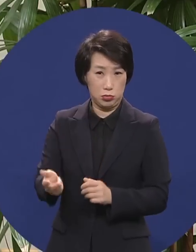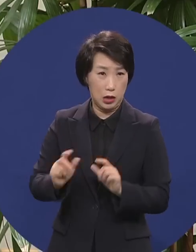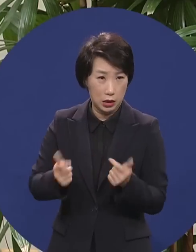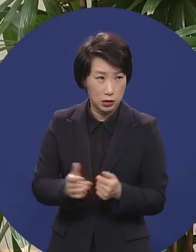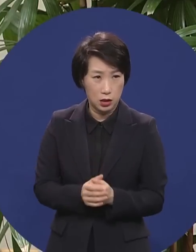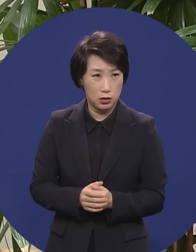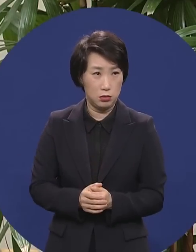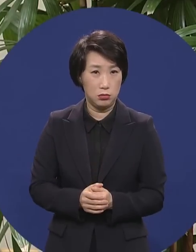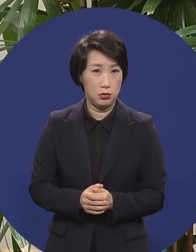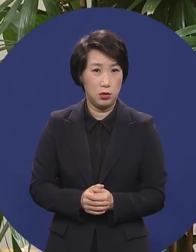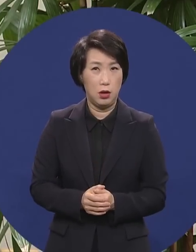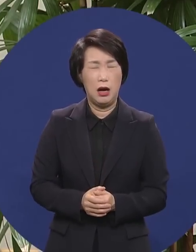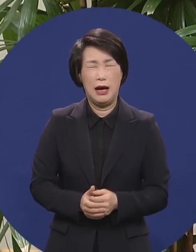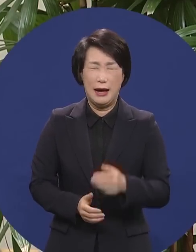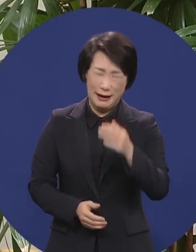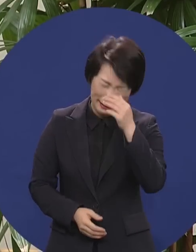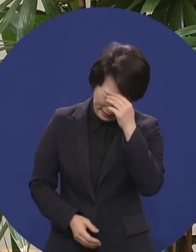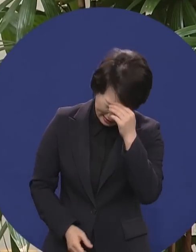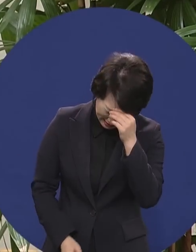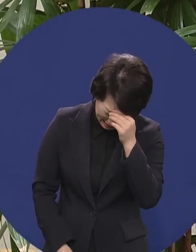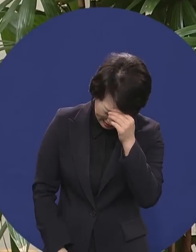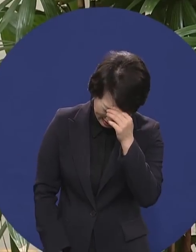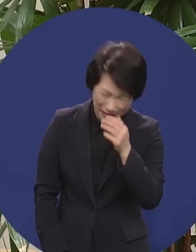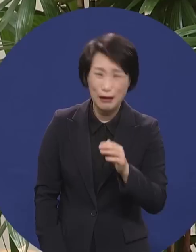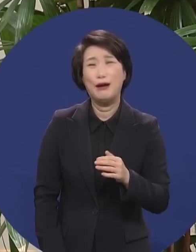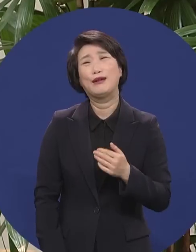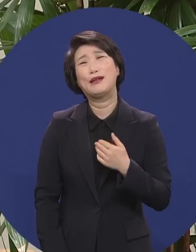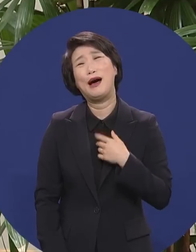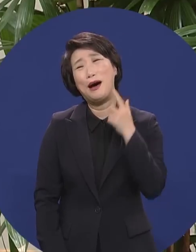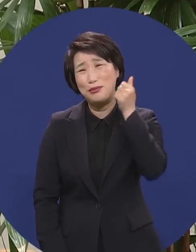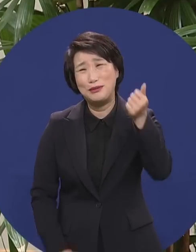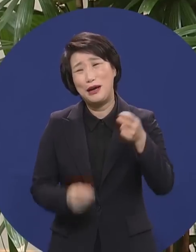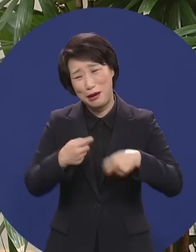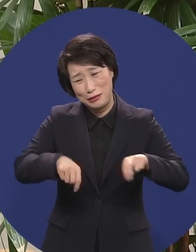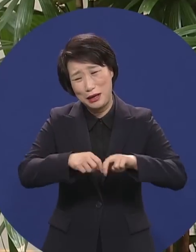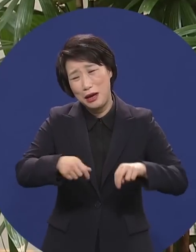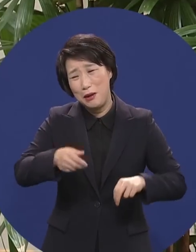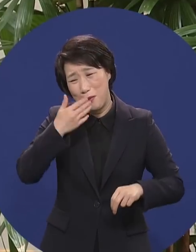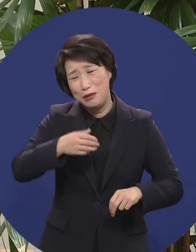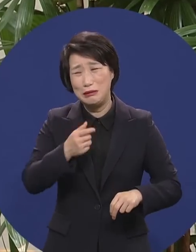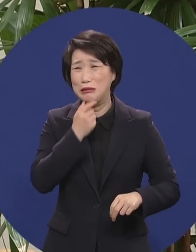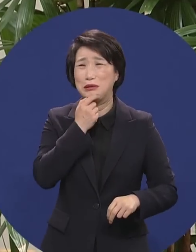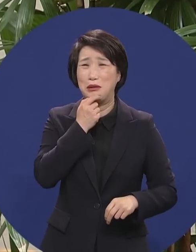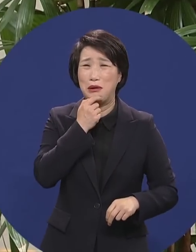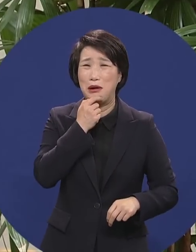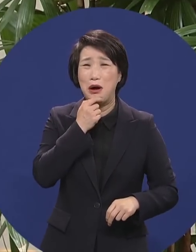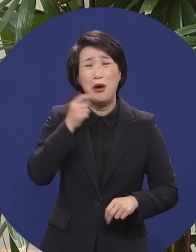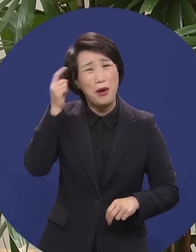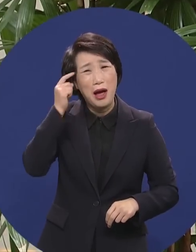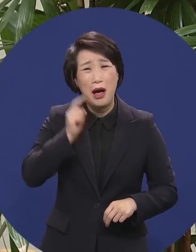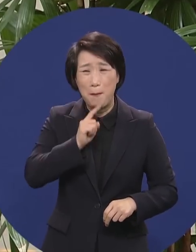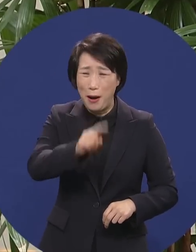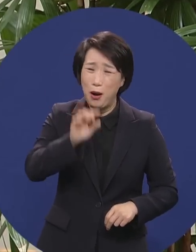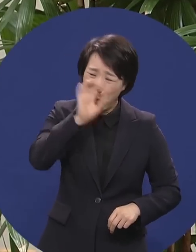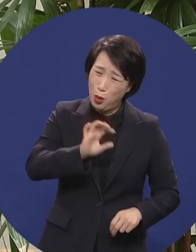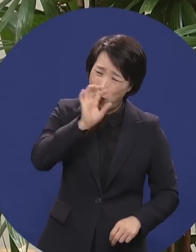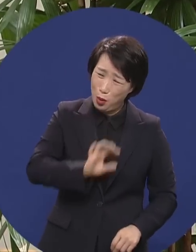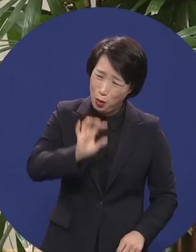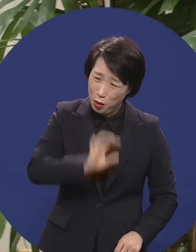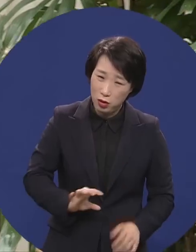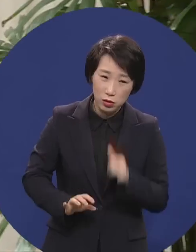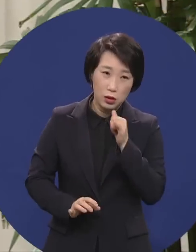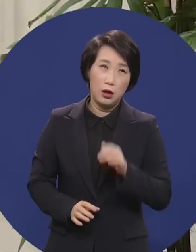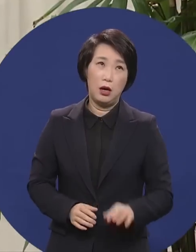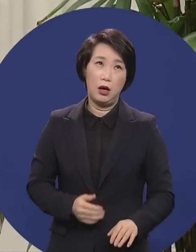식사해? 정말 아버지하고 식사 안 했으면 좋겠다. 왜 한 소리 또 오고 한 소리 또 오고 한 소리 또 오고